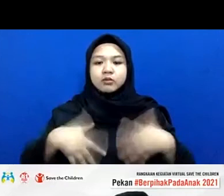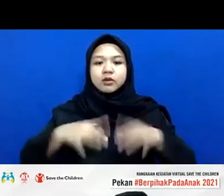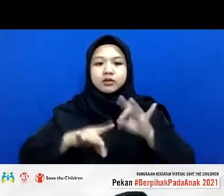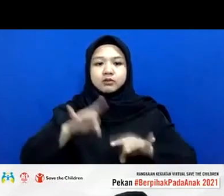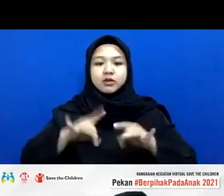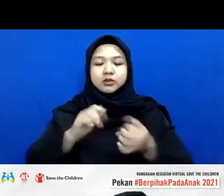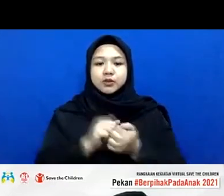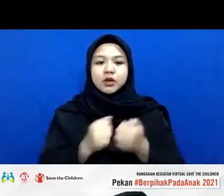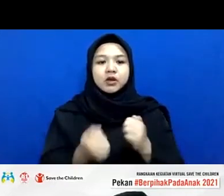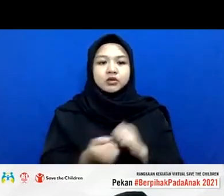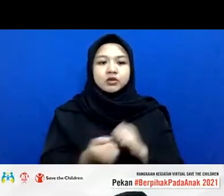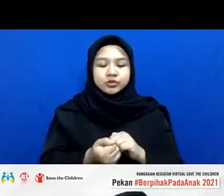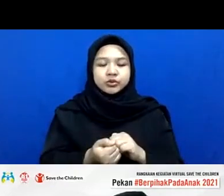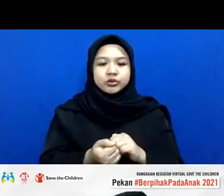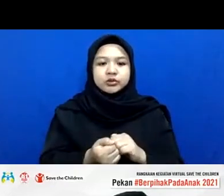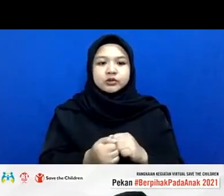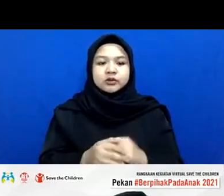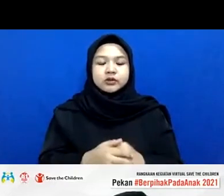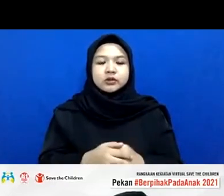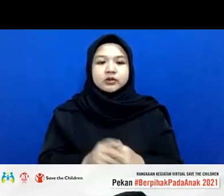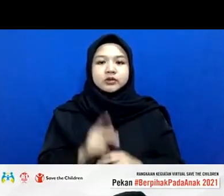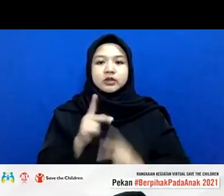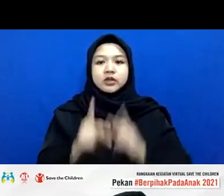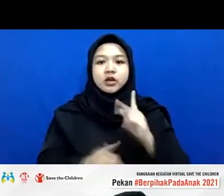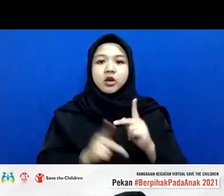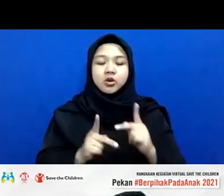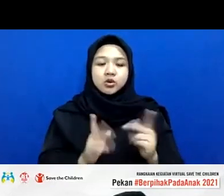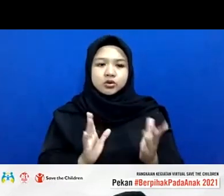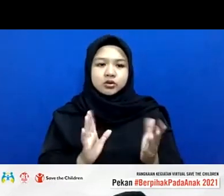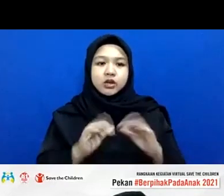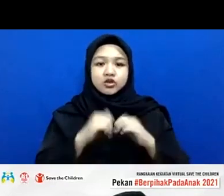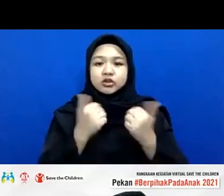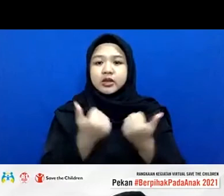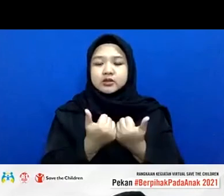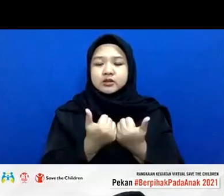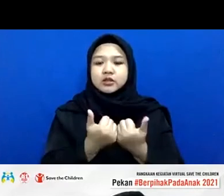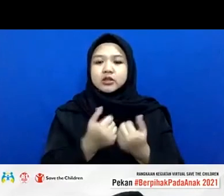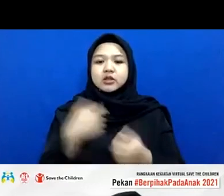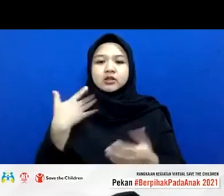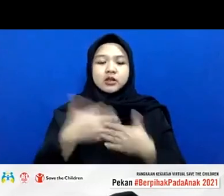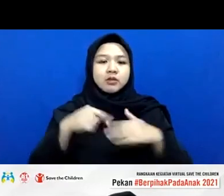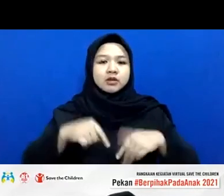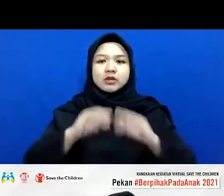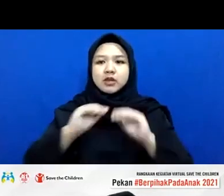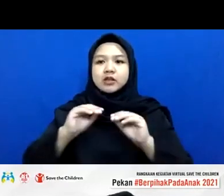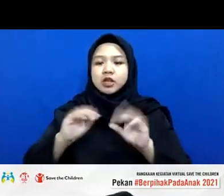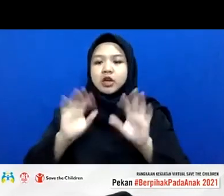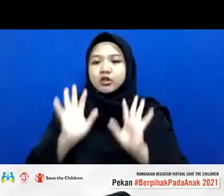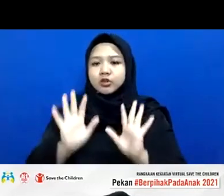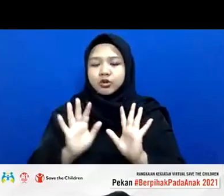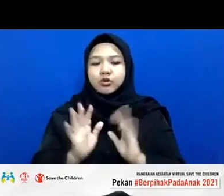kasus ini kalau di asosiasi sebenarnya itu selama ini diajarkan saja.